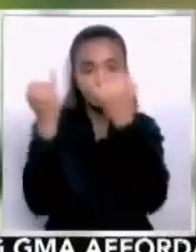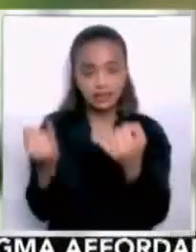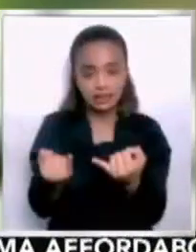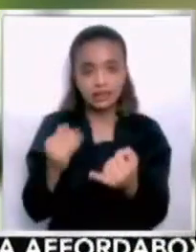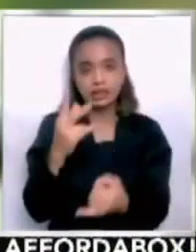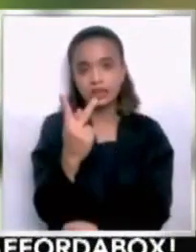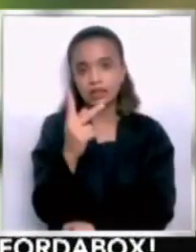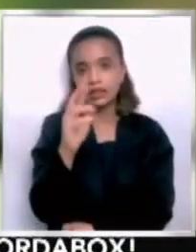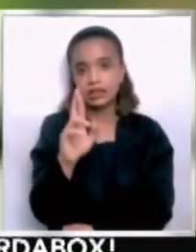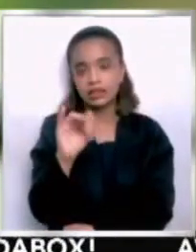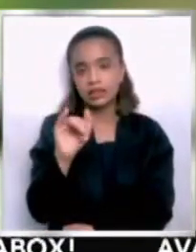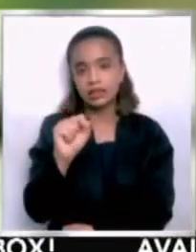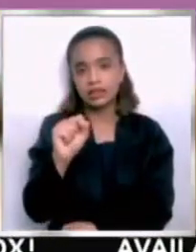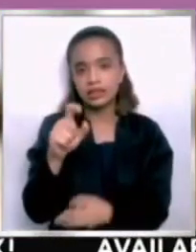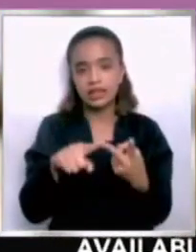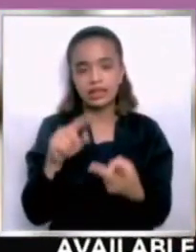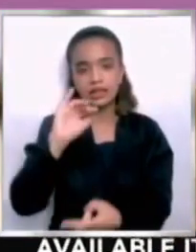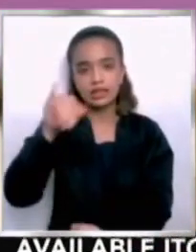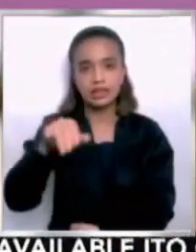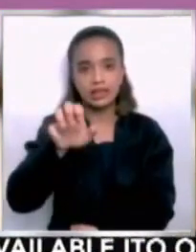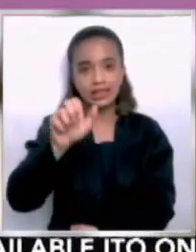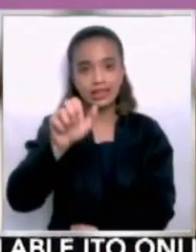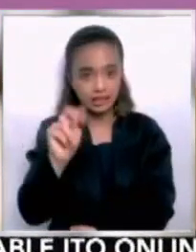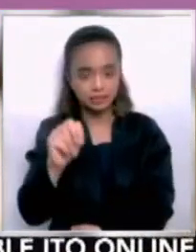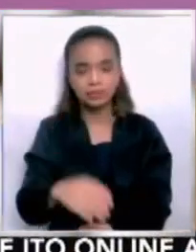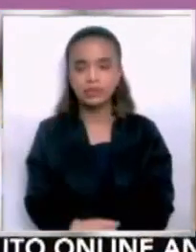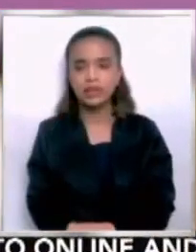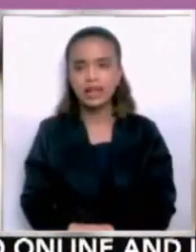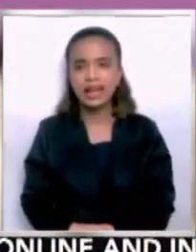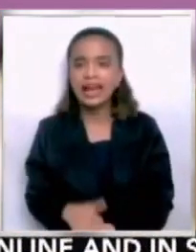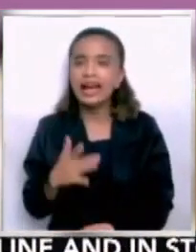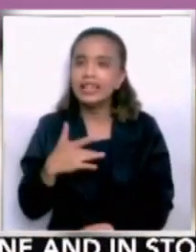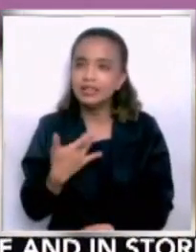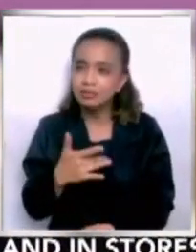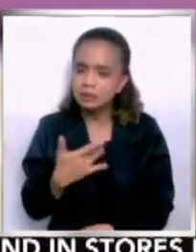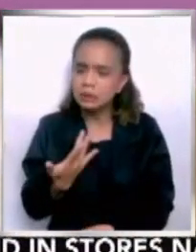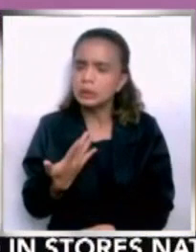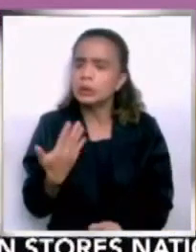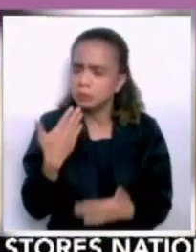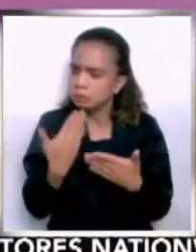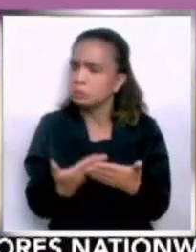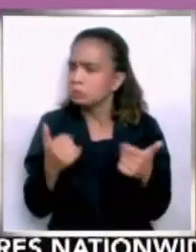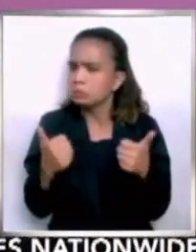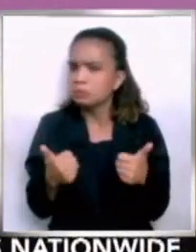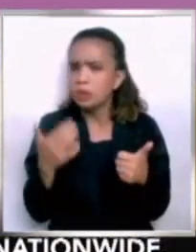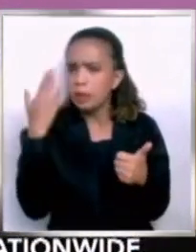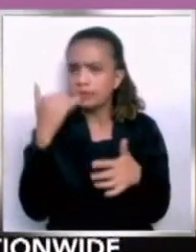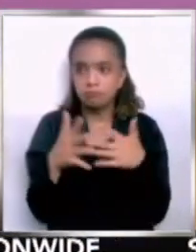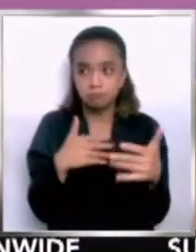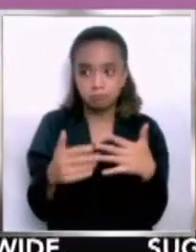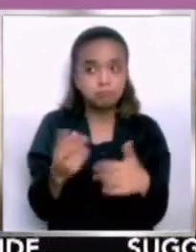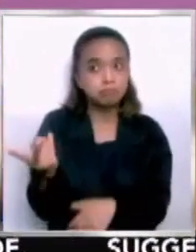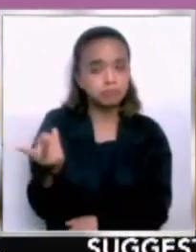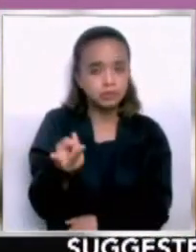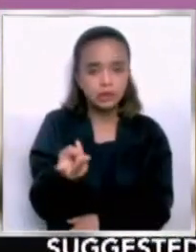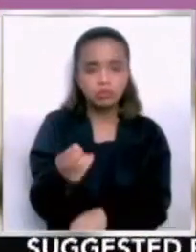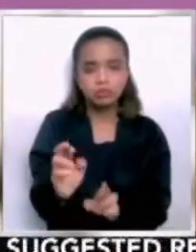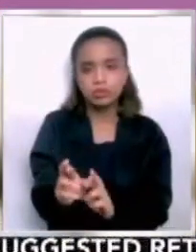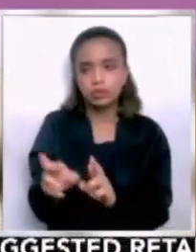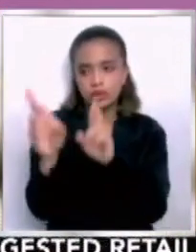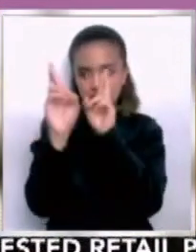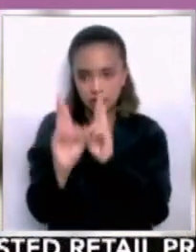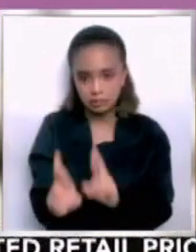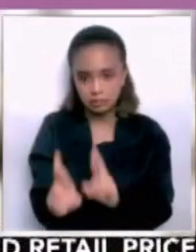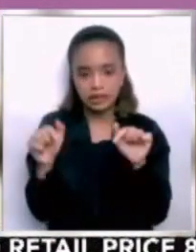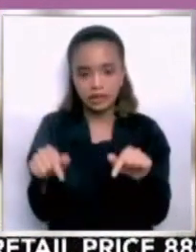Leon at Jean Garcia. Ang sarap ng feeling kasi even though they are really respected dito sa industry natin, pero